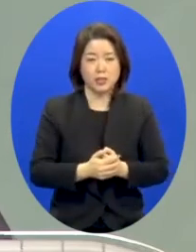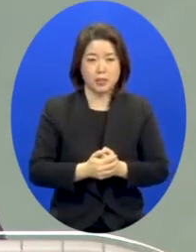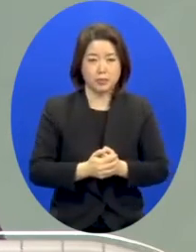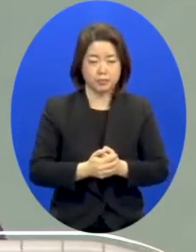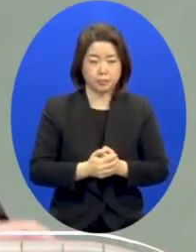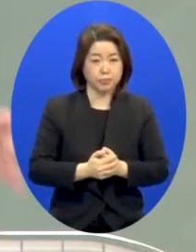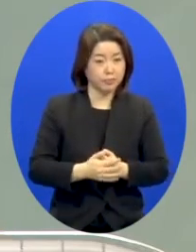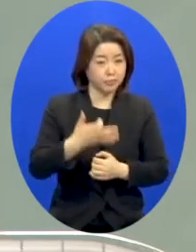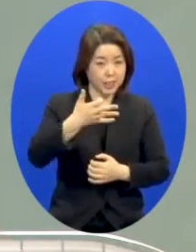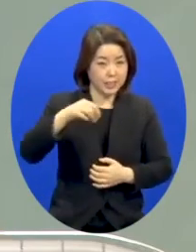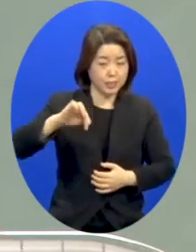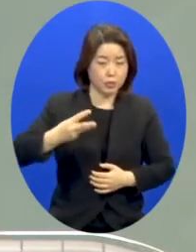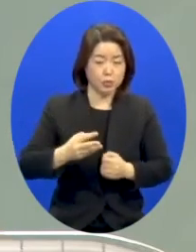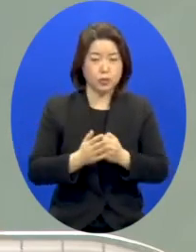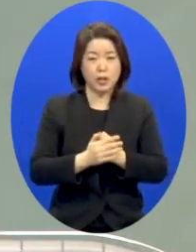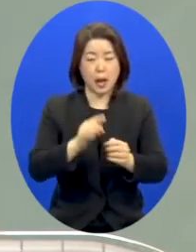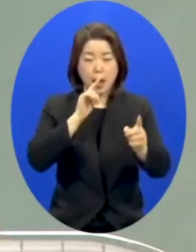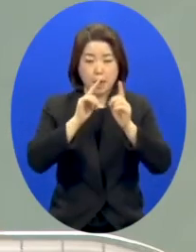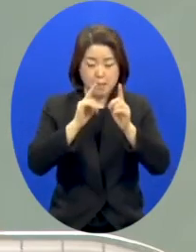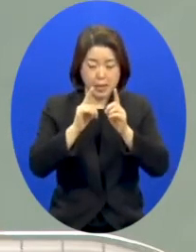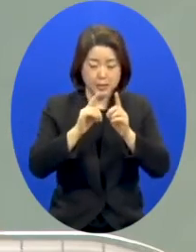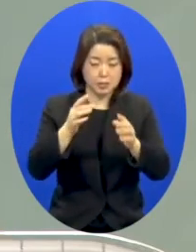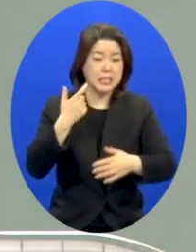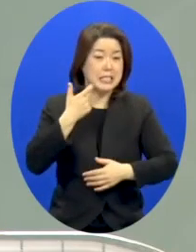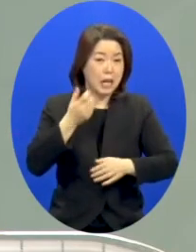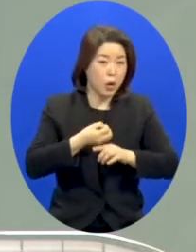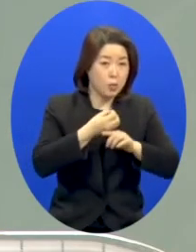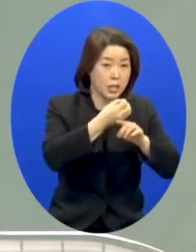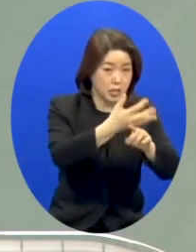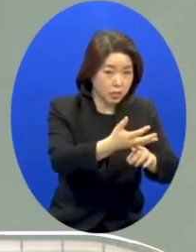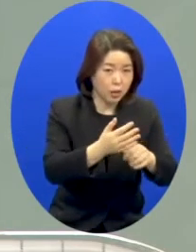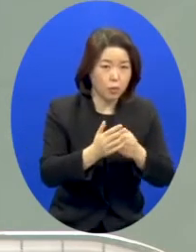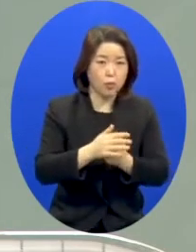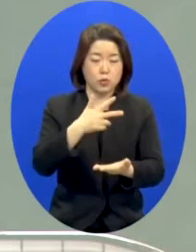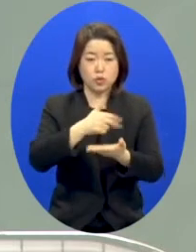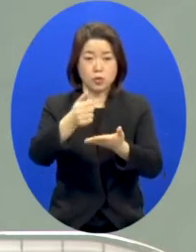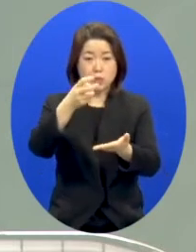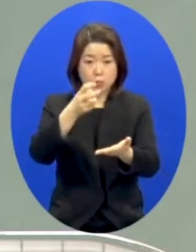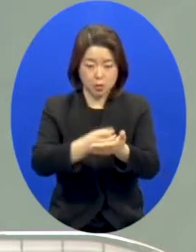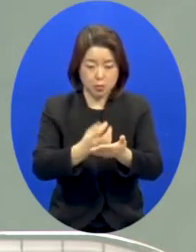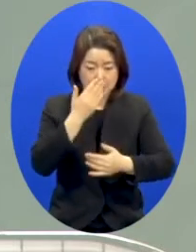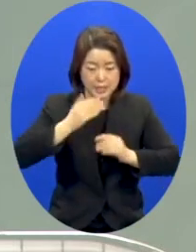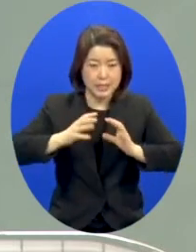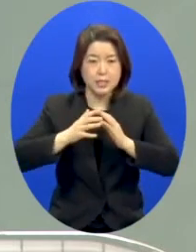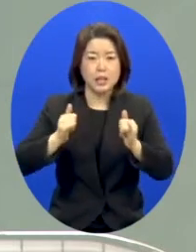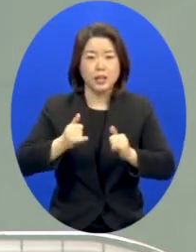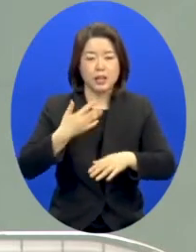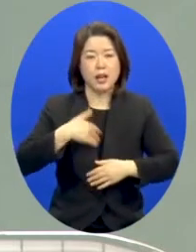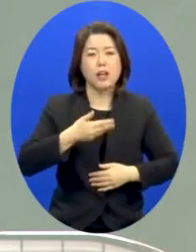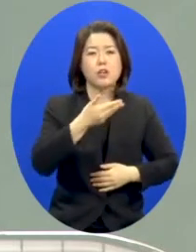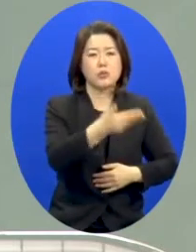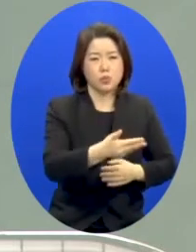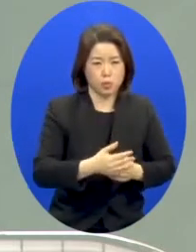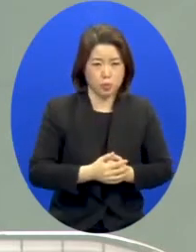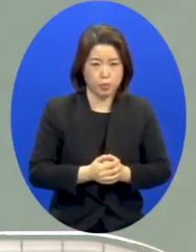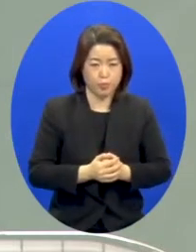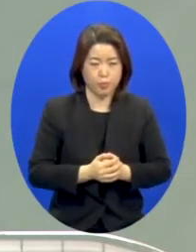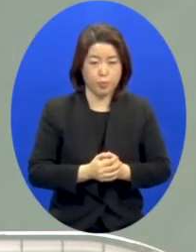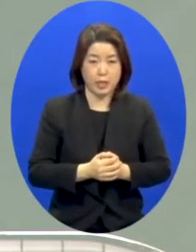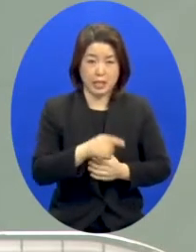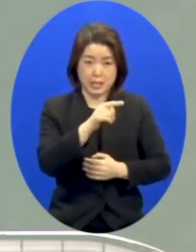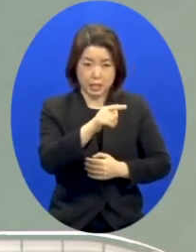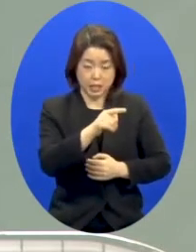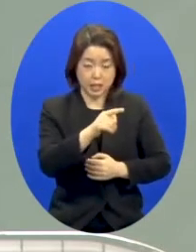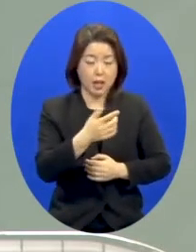말씀을 야 고되게 전 하시고 주님의 규례와 법도를 이스라엘에게 알려주신다 여기 야곱과 이스라엘의 여러분의